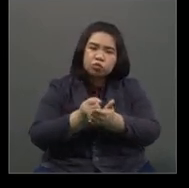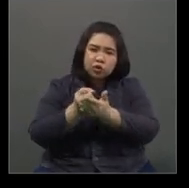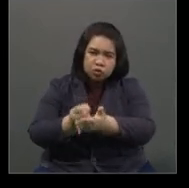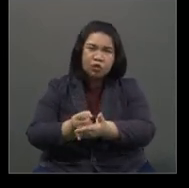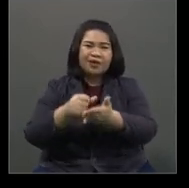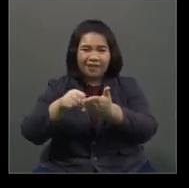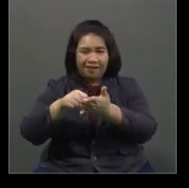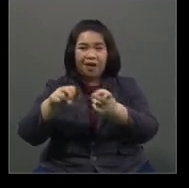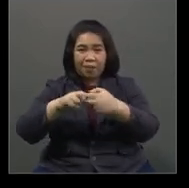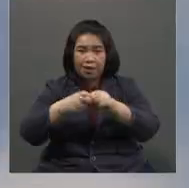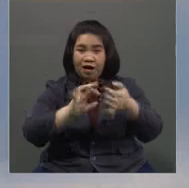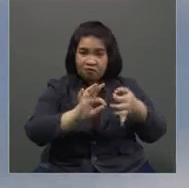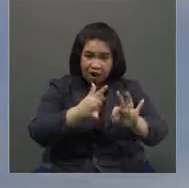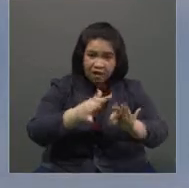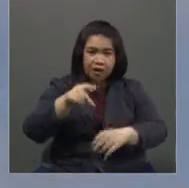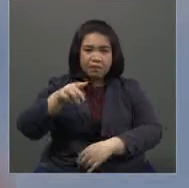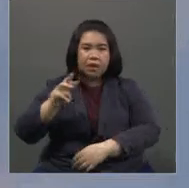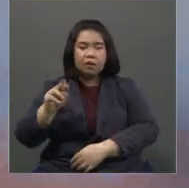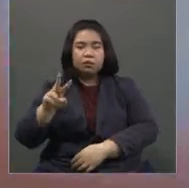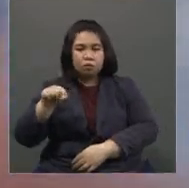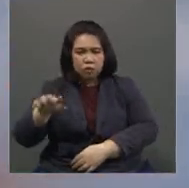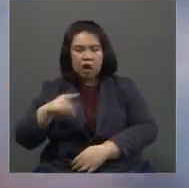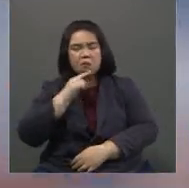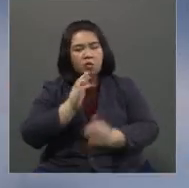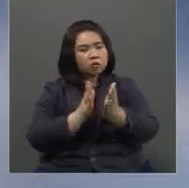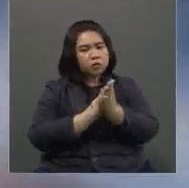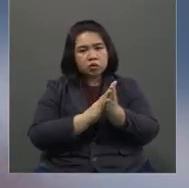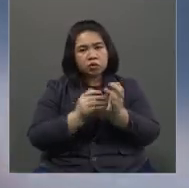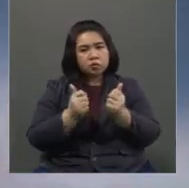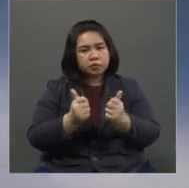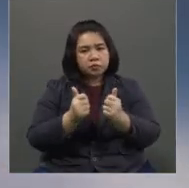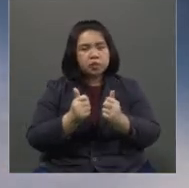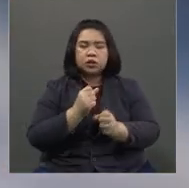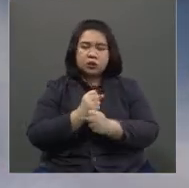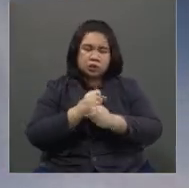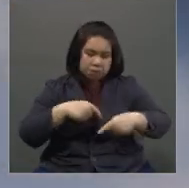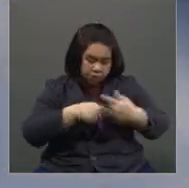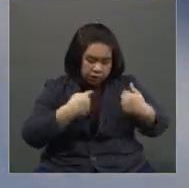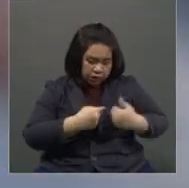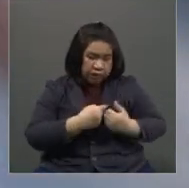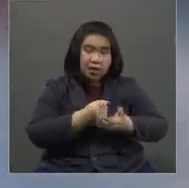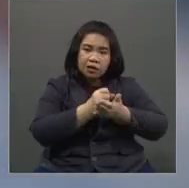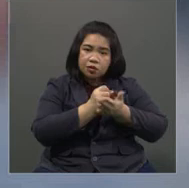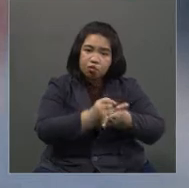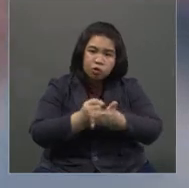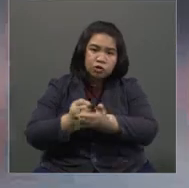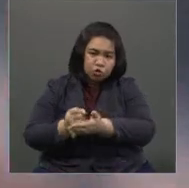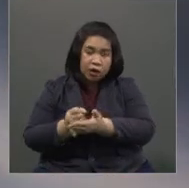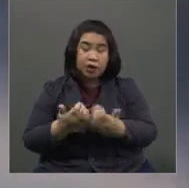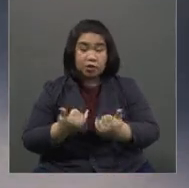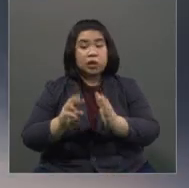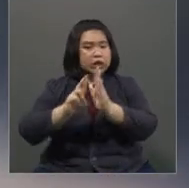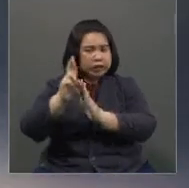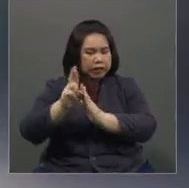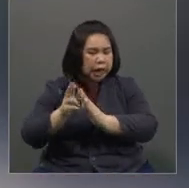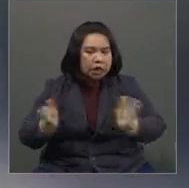2.5พร้อมทั้งชื่นชมทุกคนในการเสียสละแรงกายแรงใจในการทำงานโดยทางจังหวัดเชียงรายพร้อมให้การ